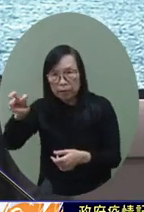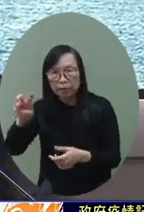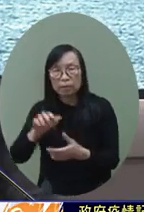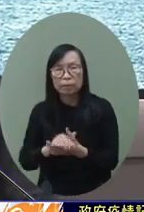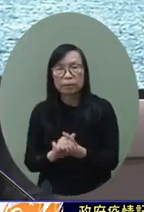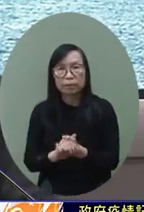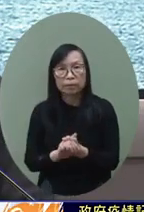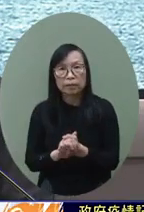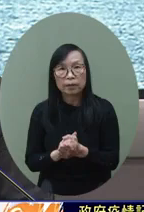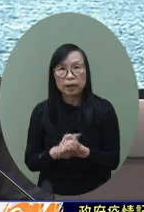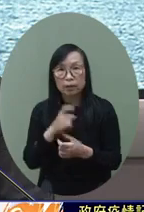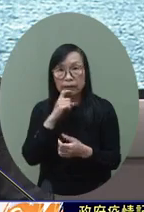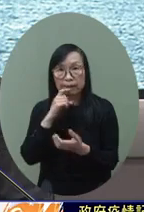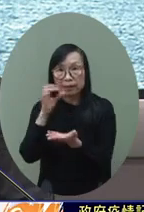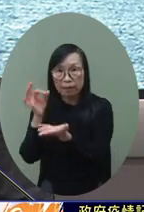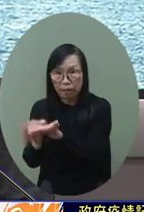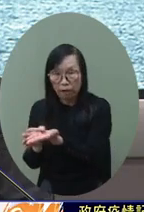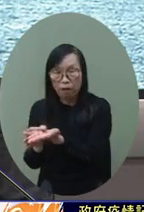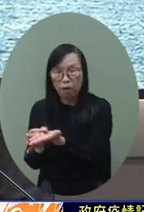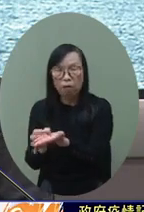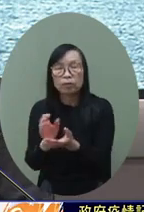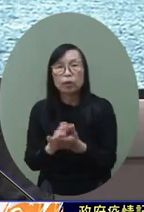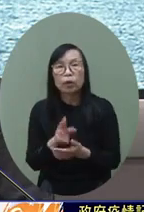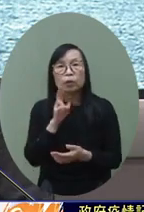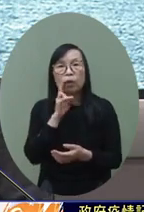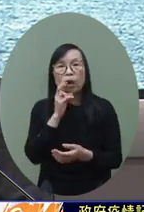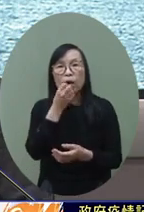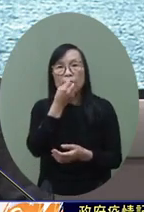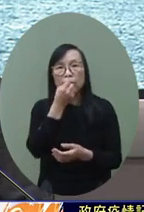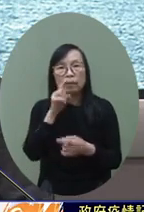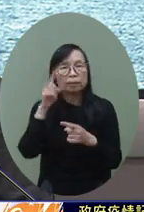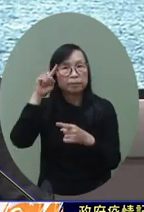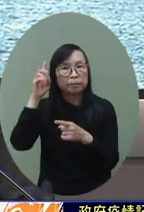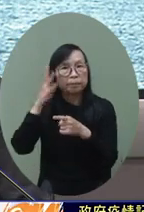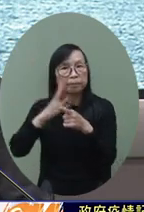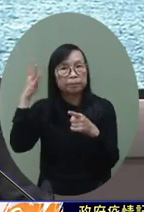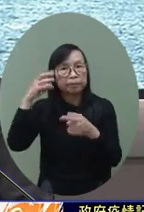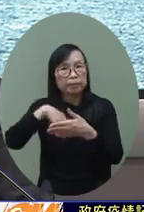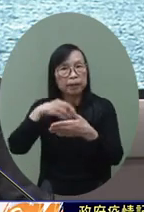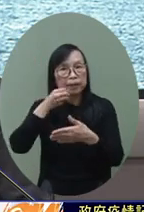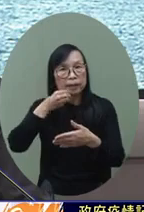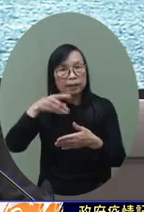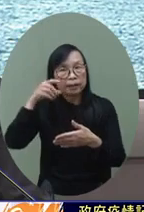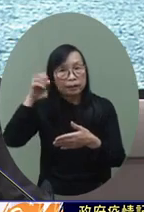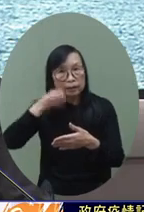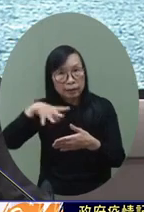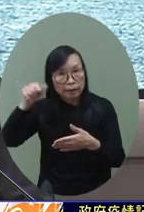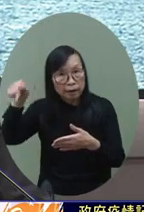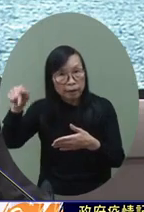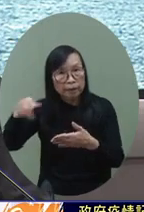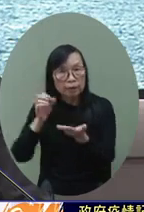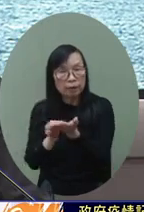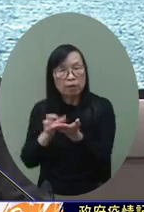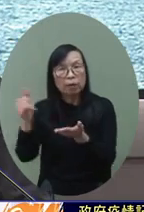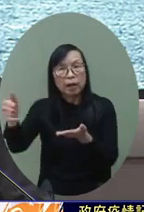都喺某些地方，佢如果喺香港居民，佢14日之內係曾經去過嘅地方咧，佢要喺